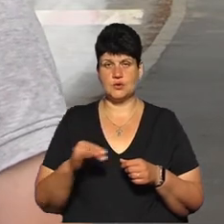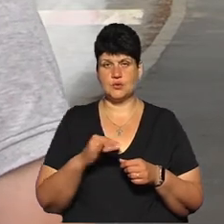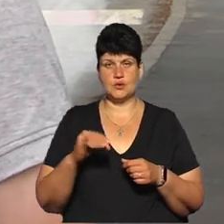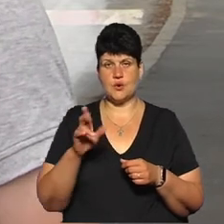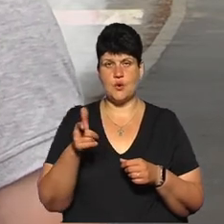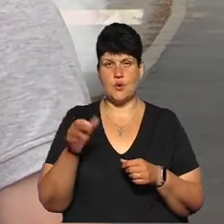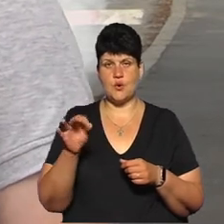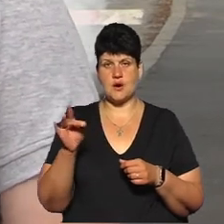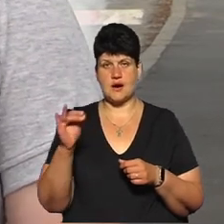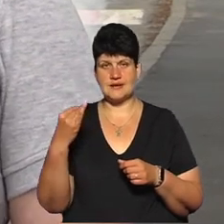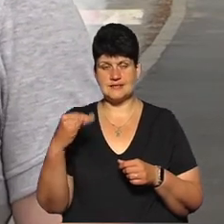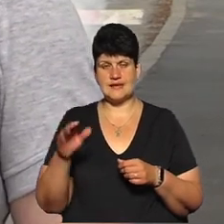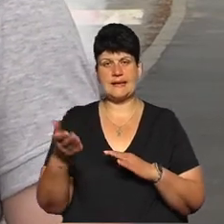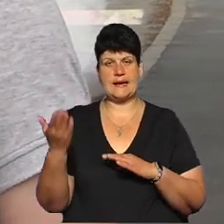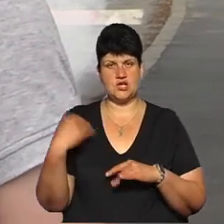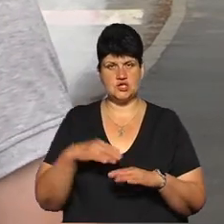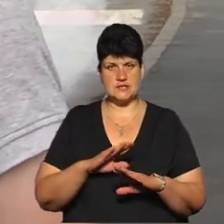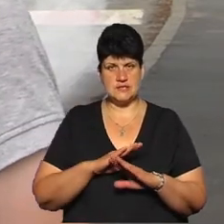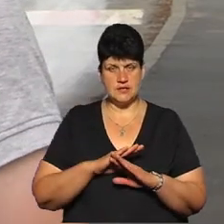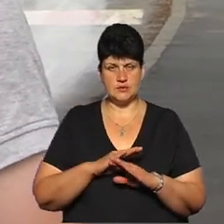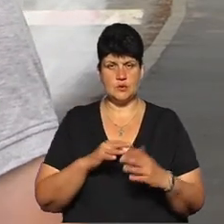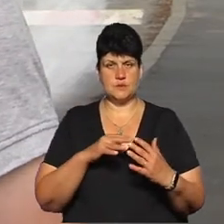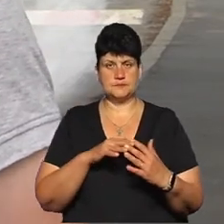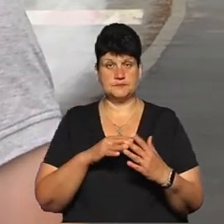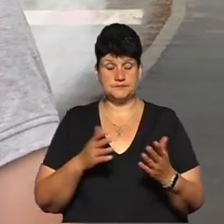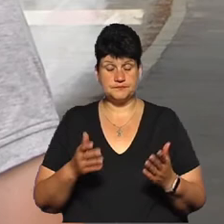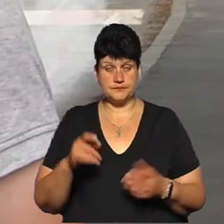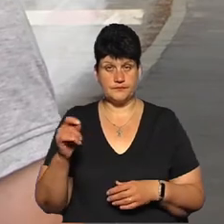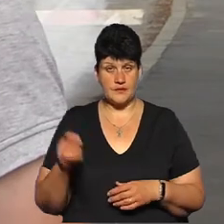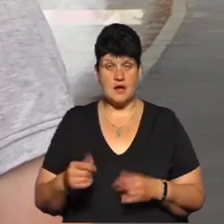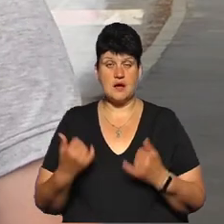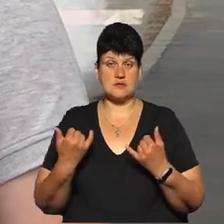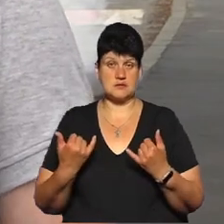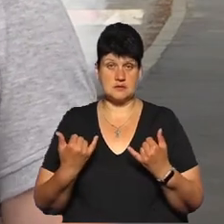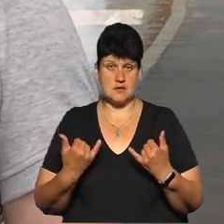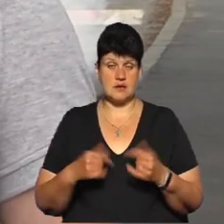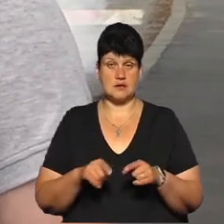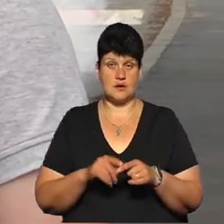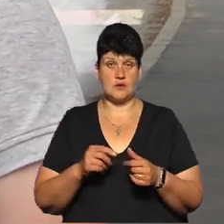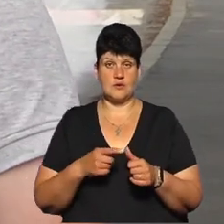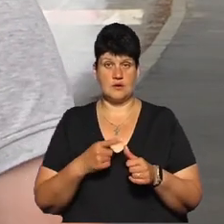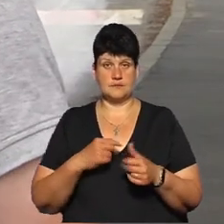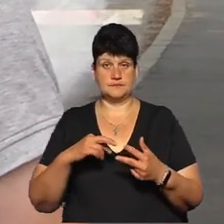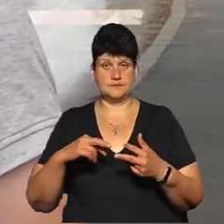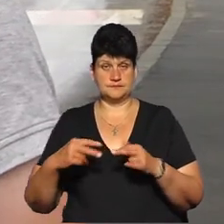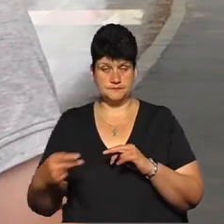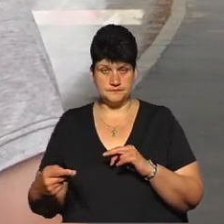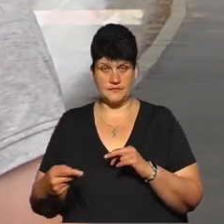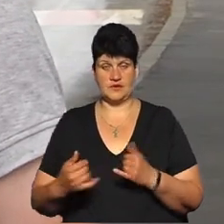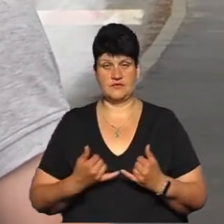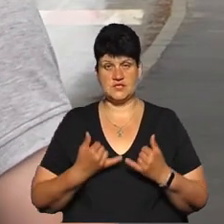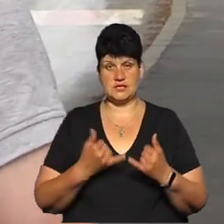раніше загинув під час бойових дій, а також зараз перейменована вулиця у честь Руслана Тимофія,